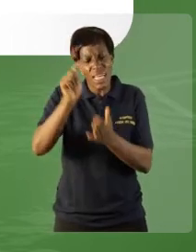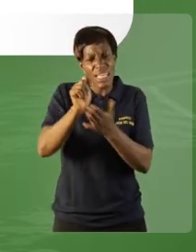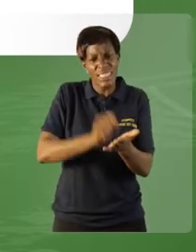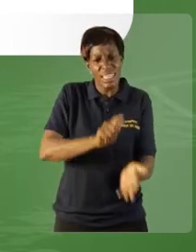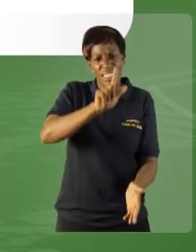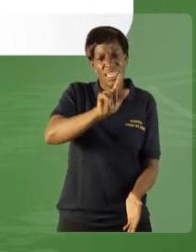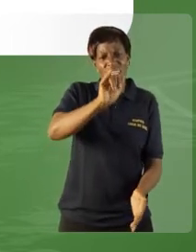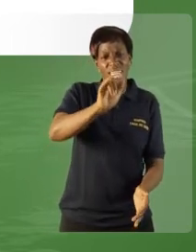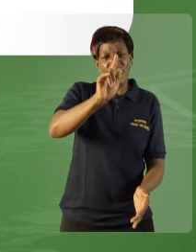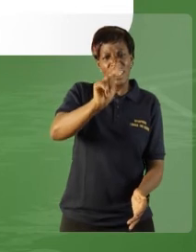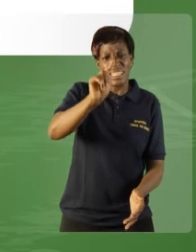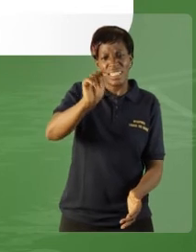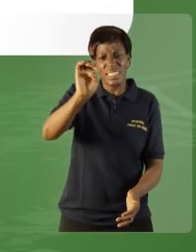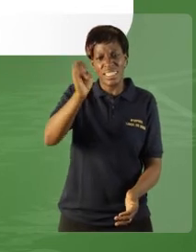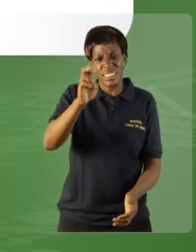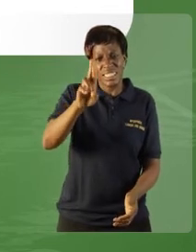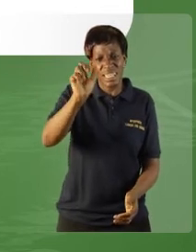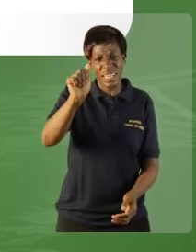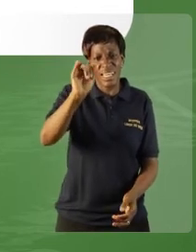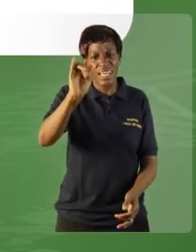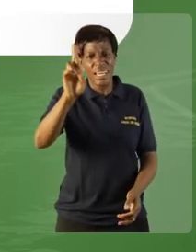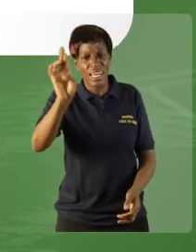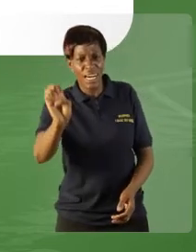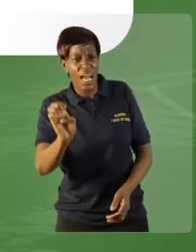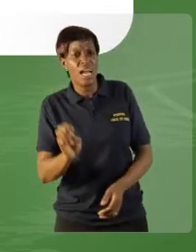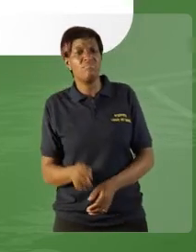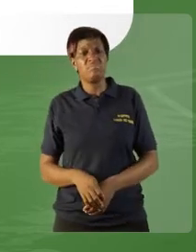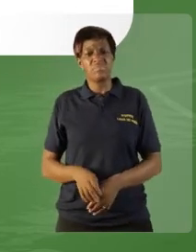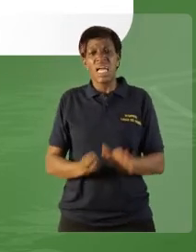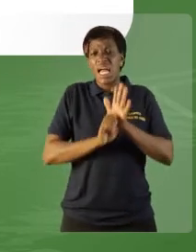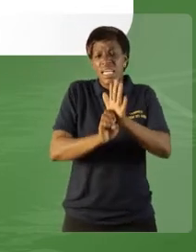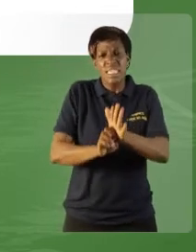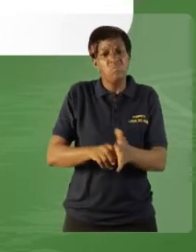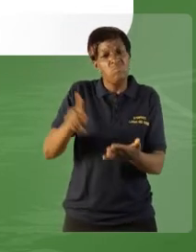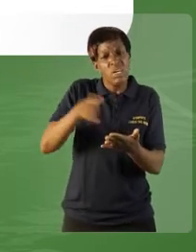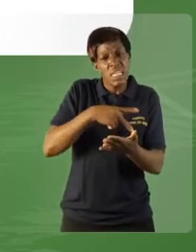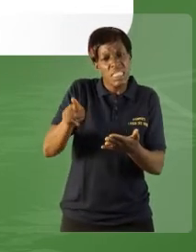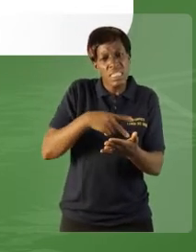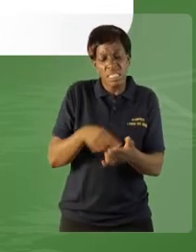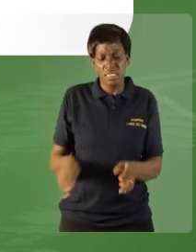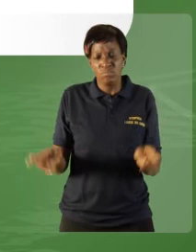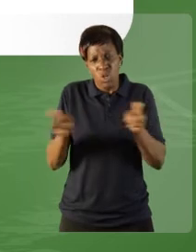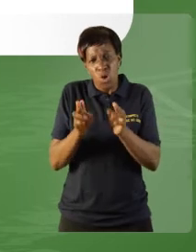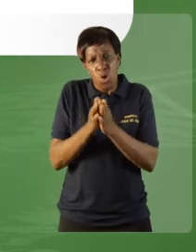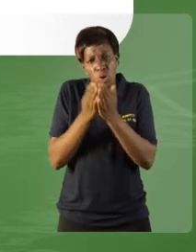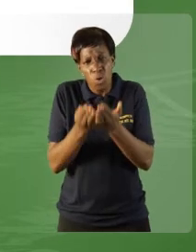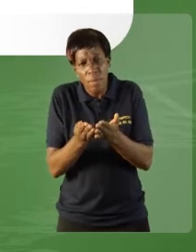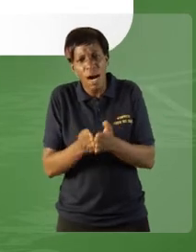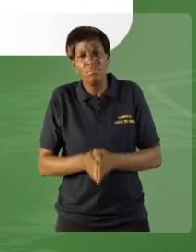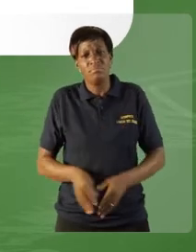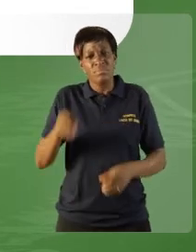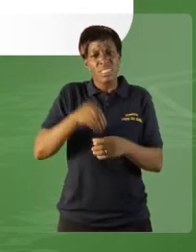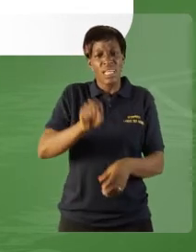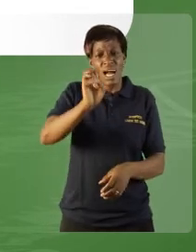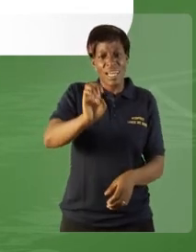littéraires classiques, par exemple les romans, la poésie, dans les essais. Alors,